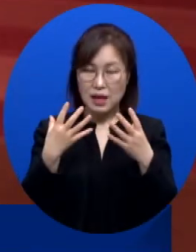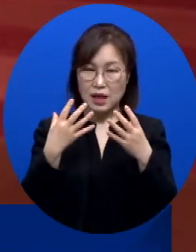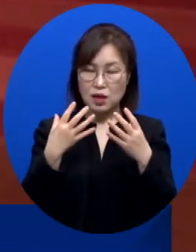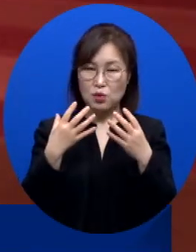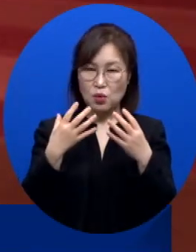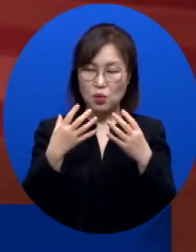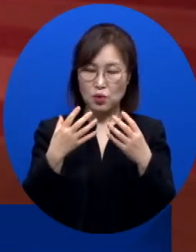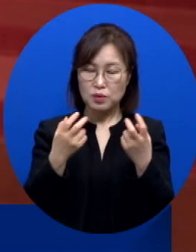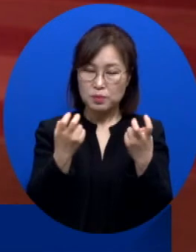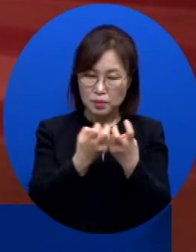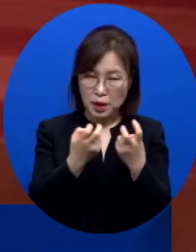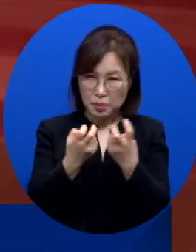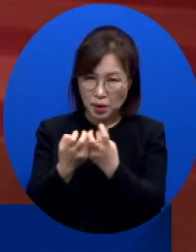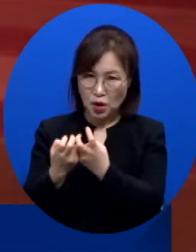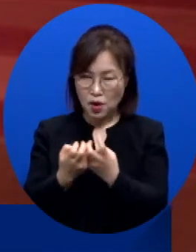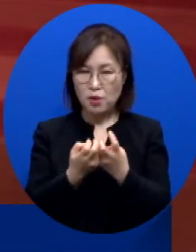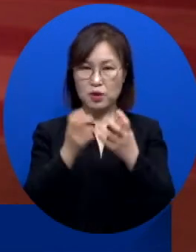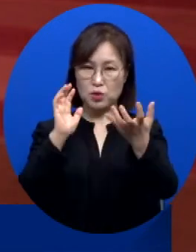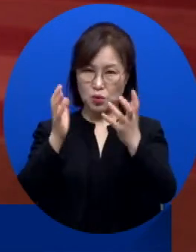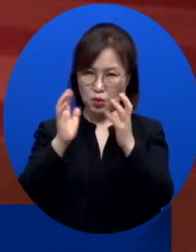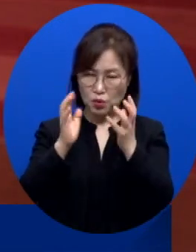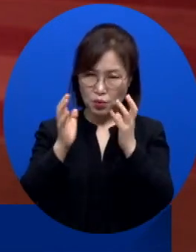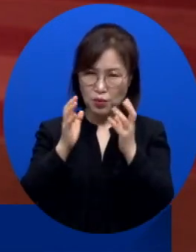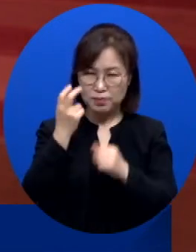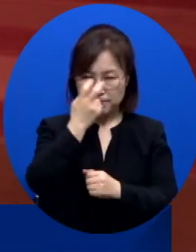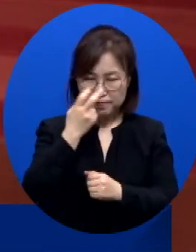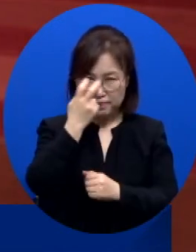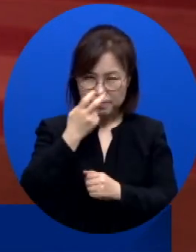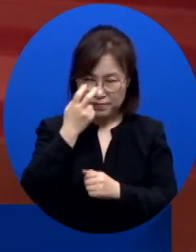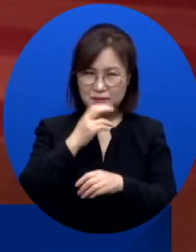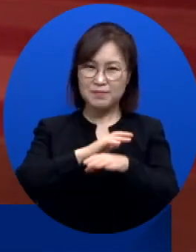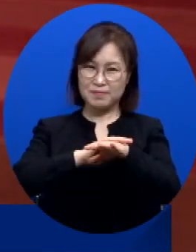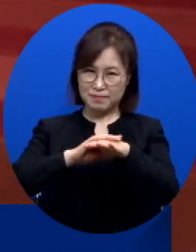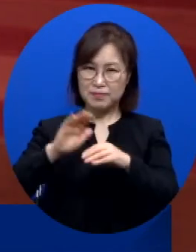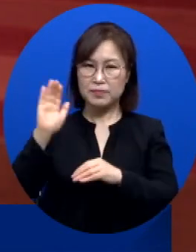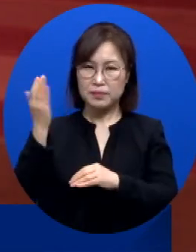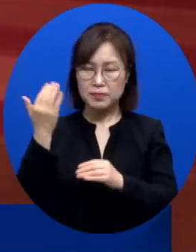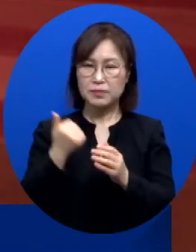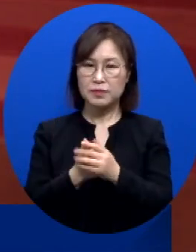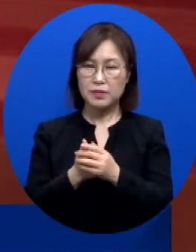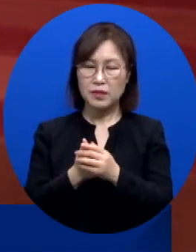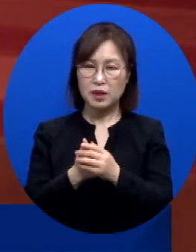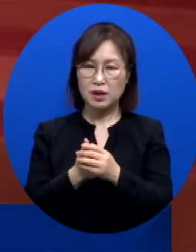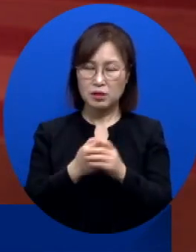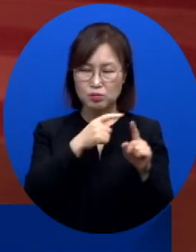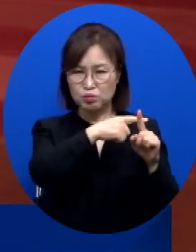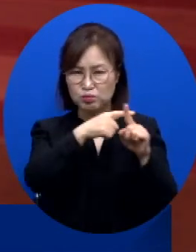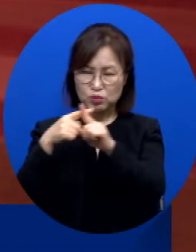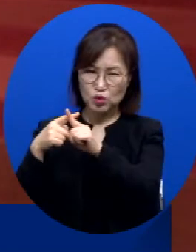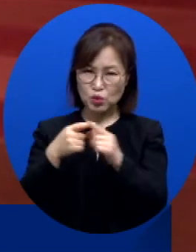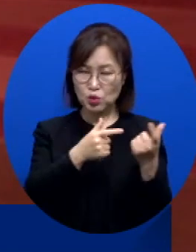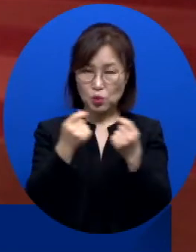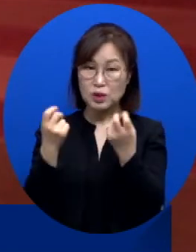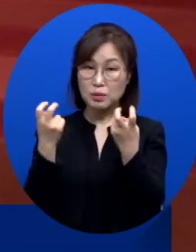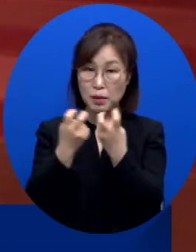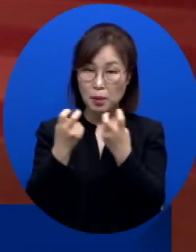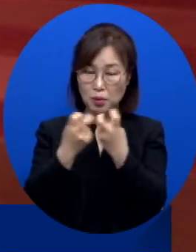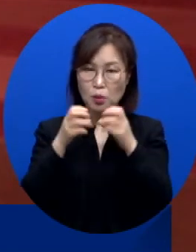분야의 전략적인 분야들을 검토하게 돼서 참잘된것 같습니다. 그냥 무조건 다 낙하산 타고